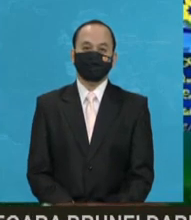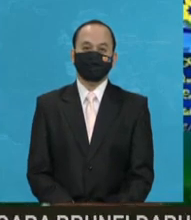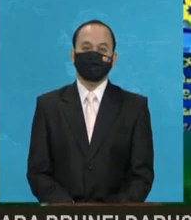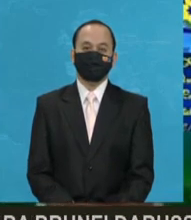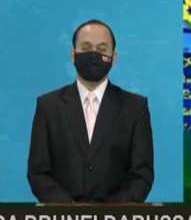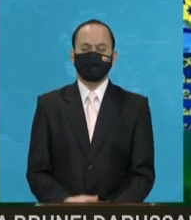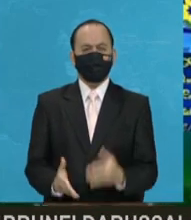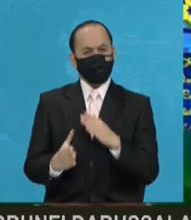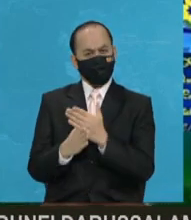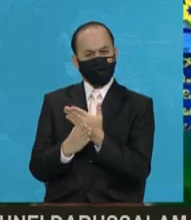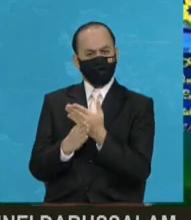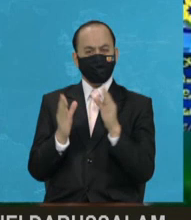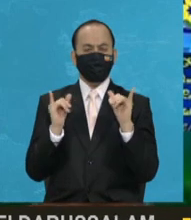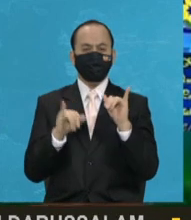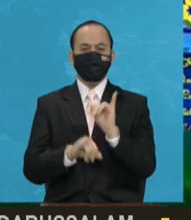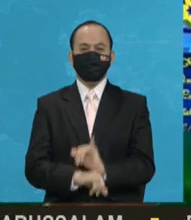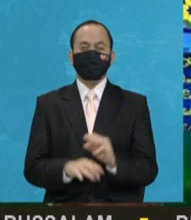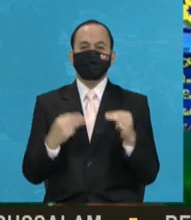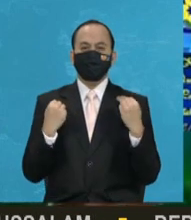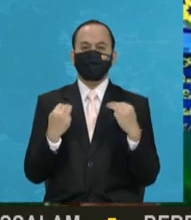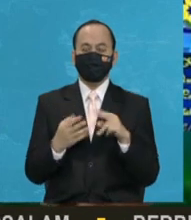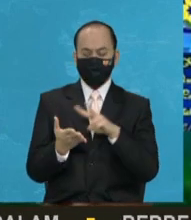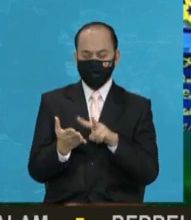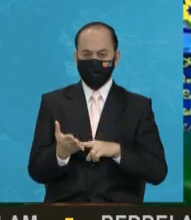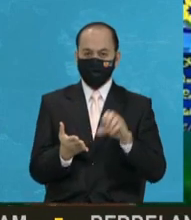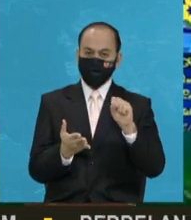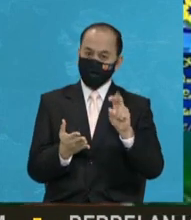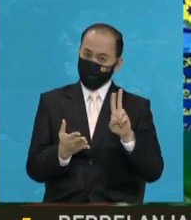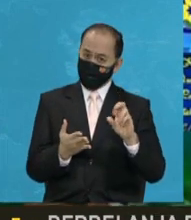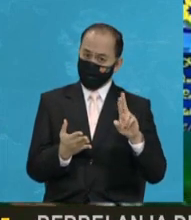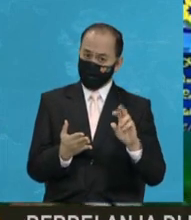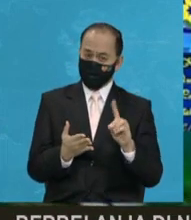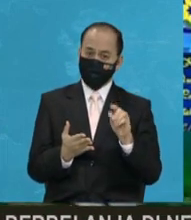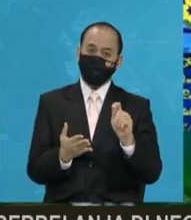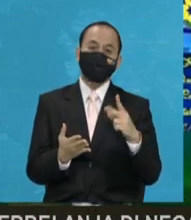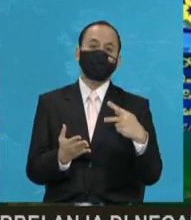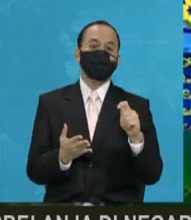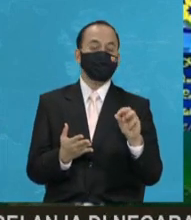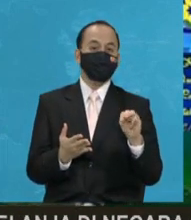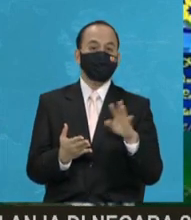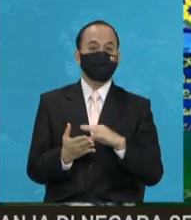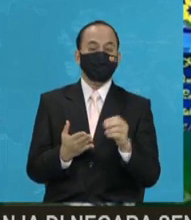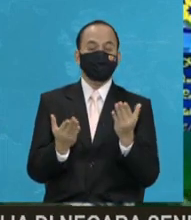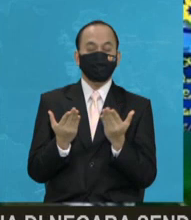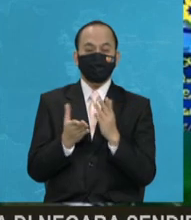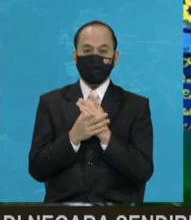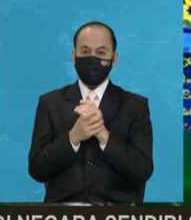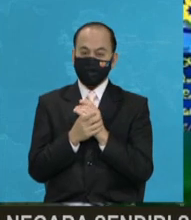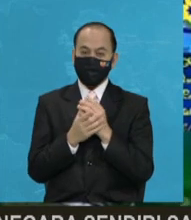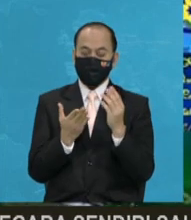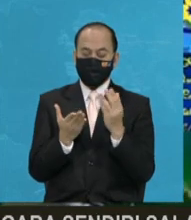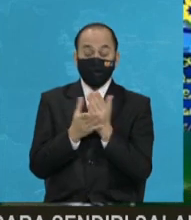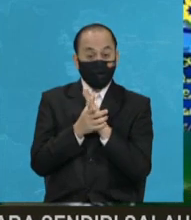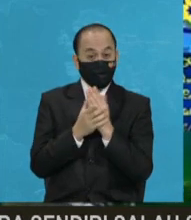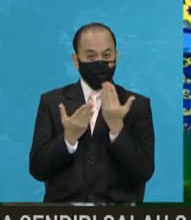di antara pengisian majelis bacaan surah-surah tahtim dan dikira asyroqol Badru serta serta